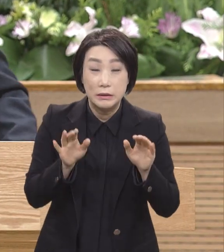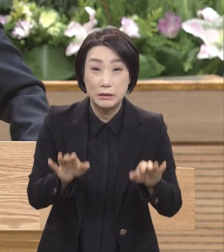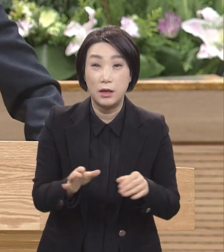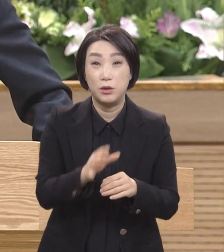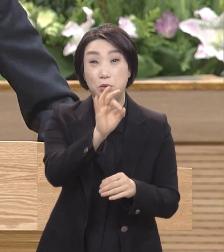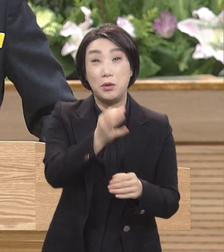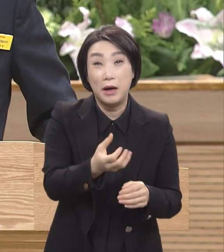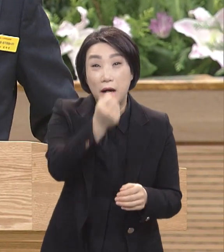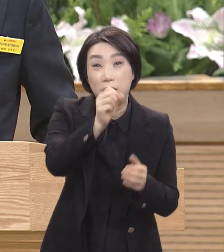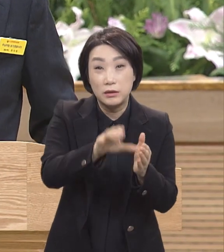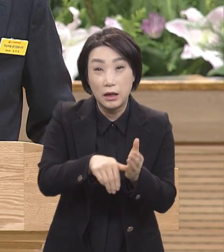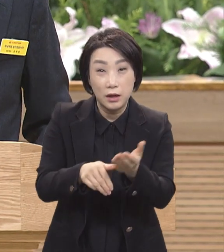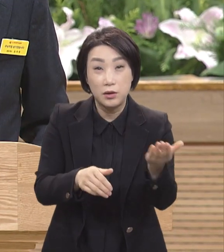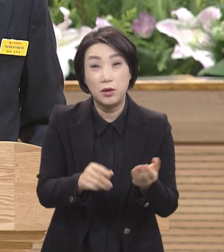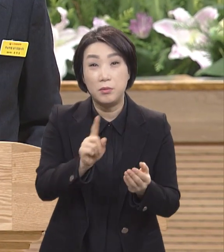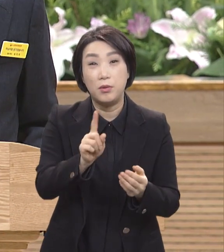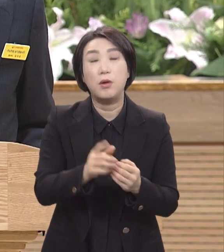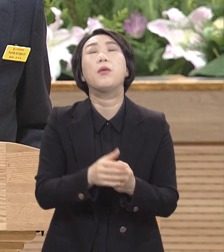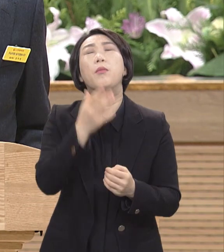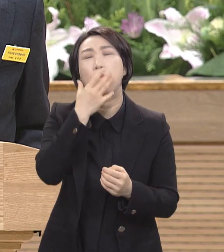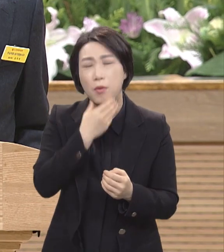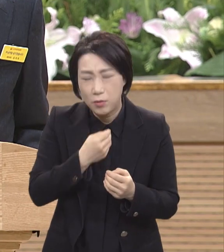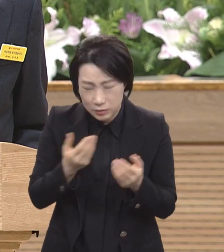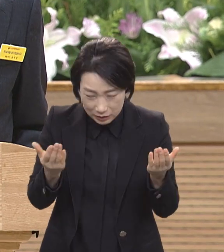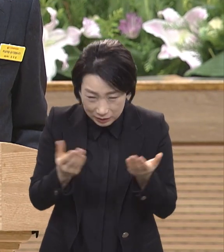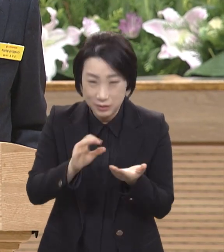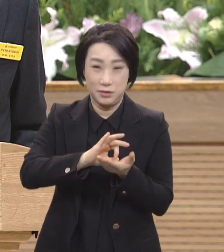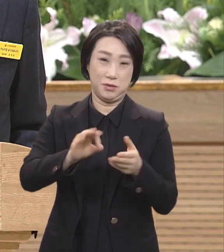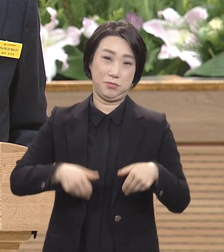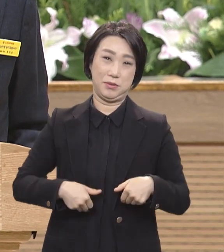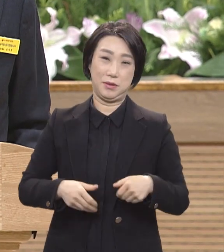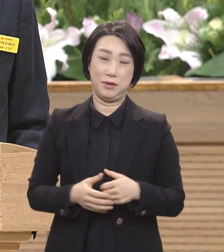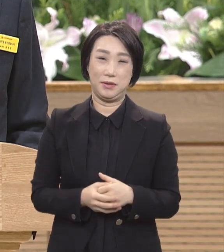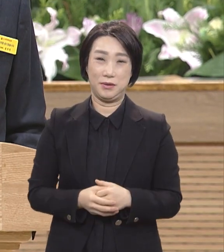돈 있거든 복되겠어.